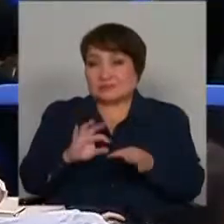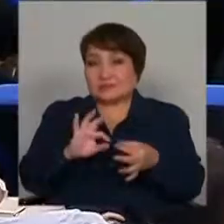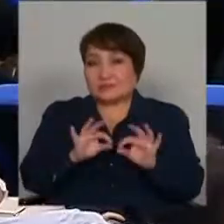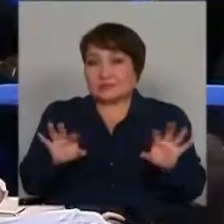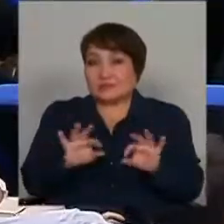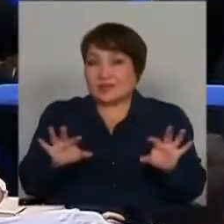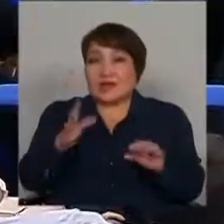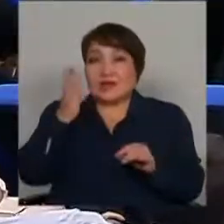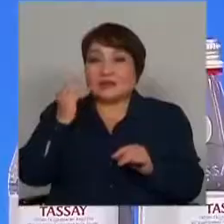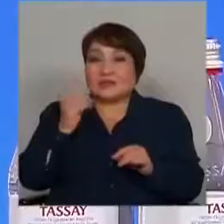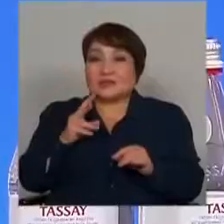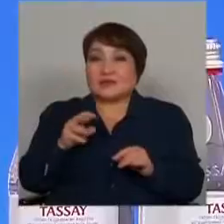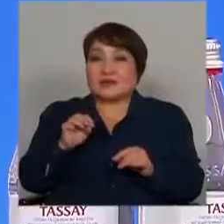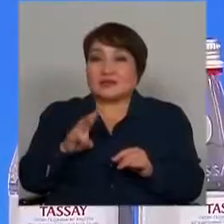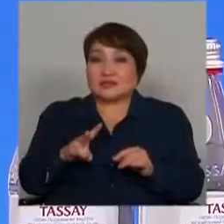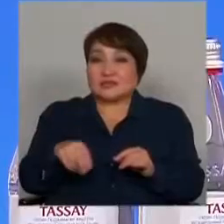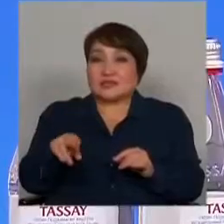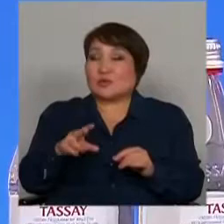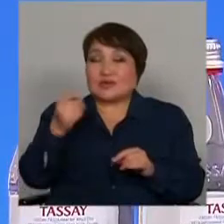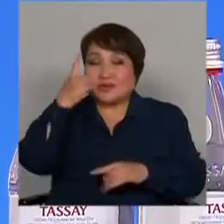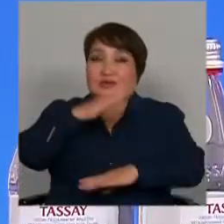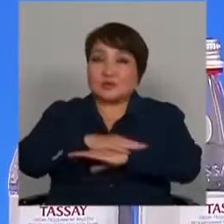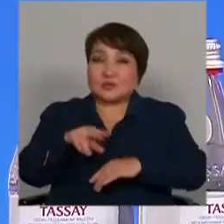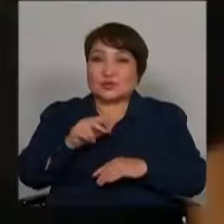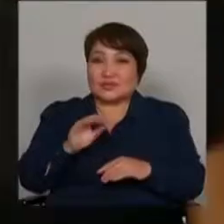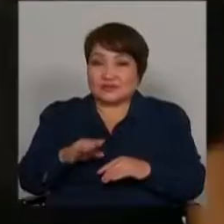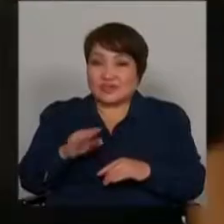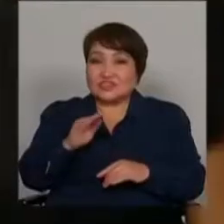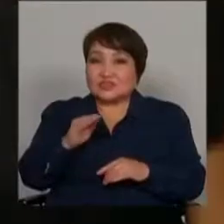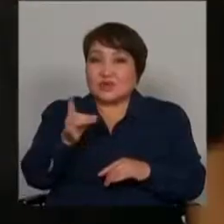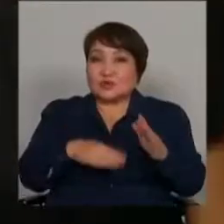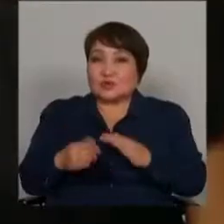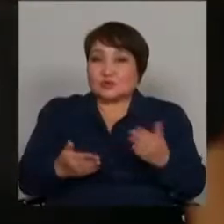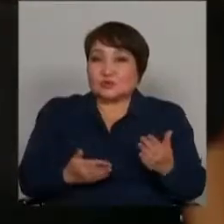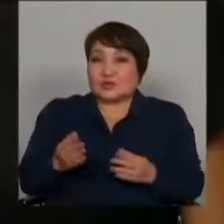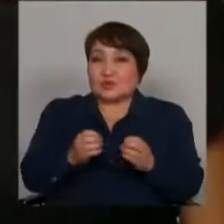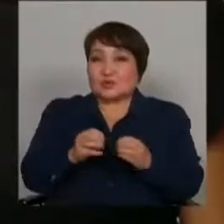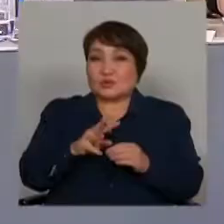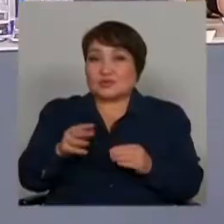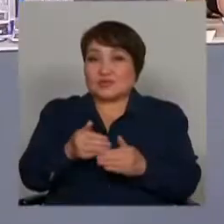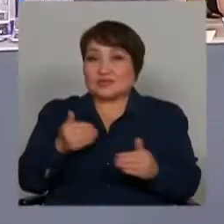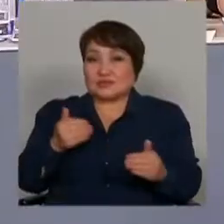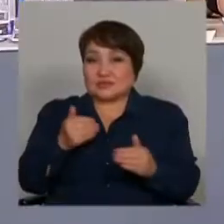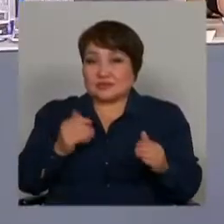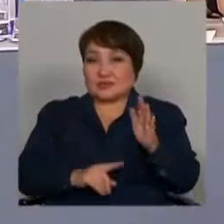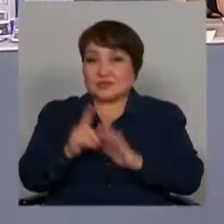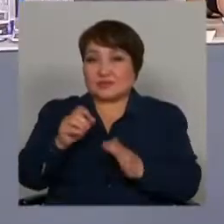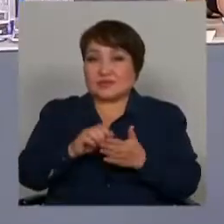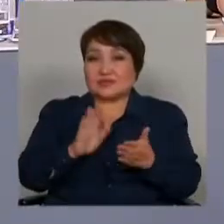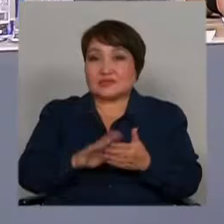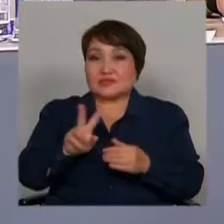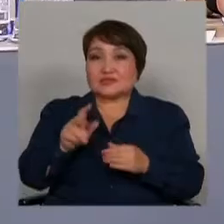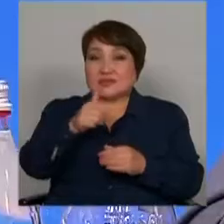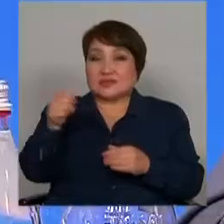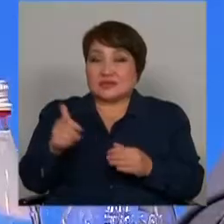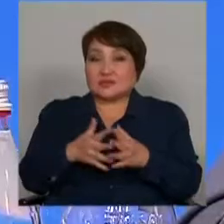Алматы әкімі Ерболат Досаев Жетісу ауданы тұрғындарымен кездесуді 10 минутқа ерте бастап белгіленген 2 сағаттан ұзағырақ отырды.